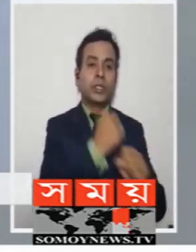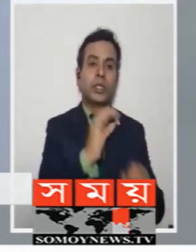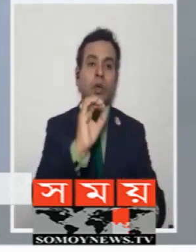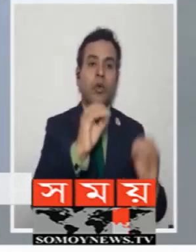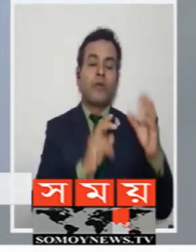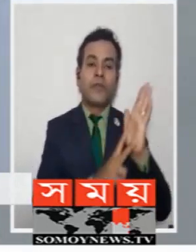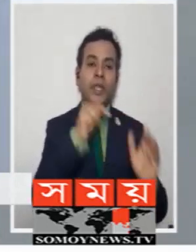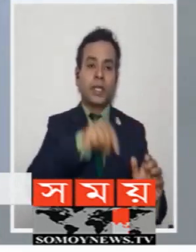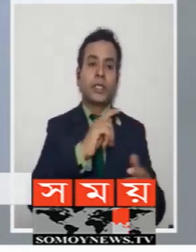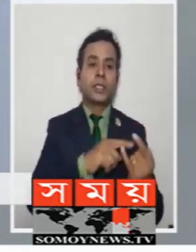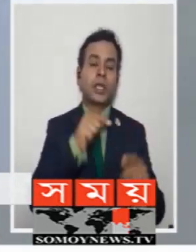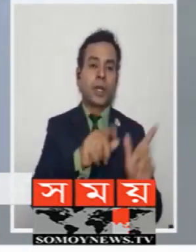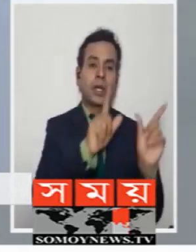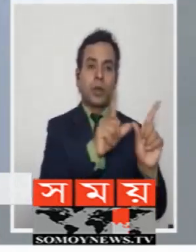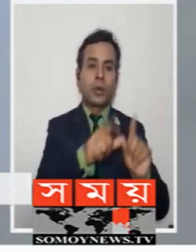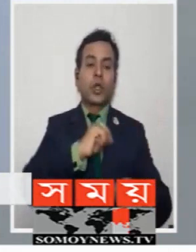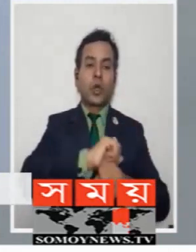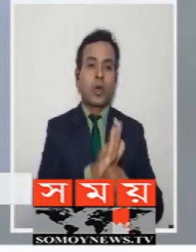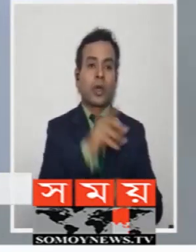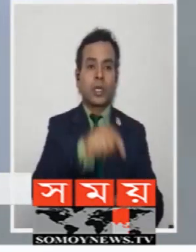www.corona.gov.bg এই ওয়েবসাইটে।